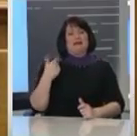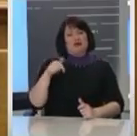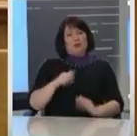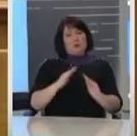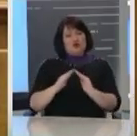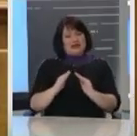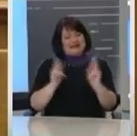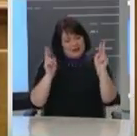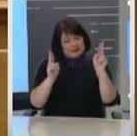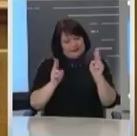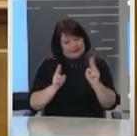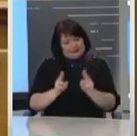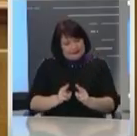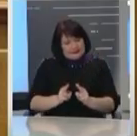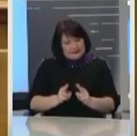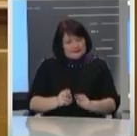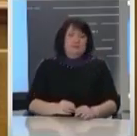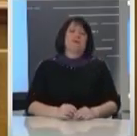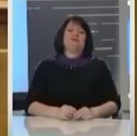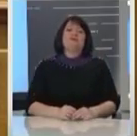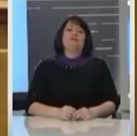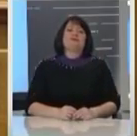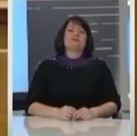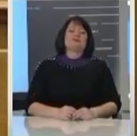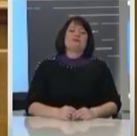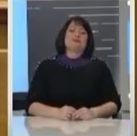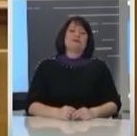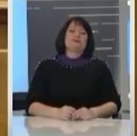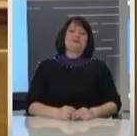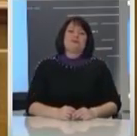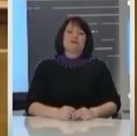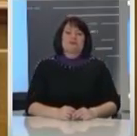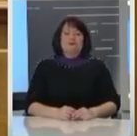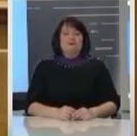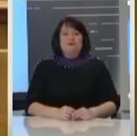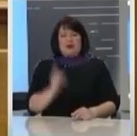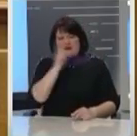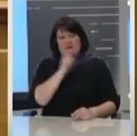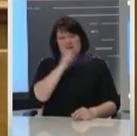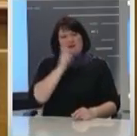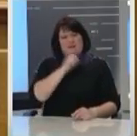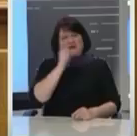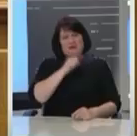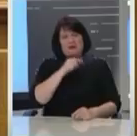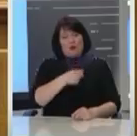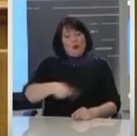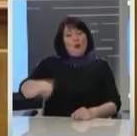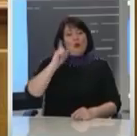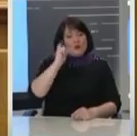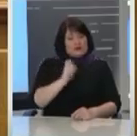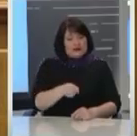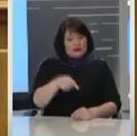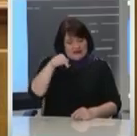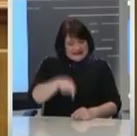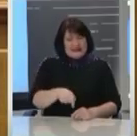είχε νομοθετήσει η προηγούμενη κυβέρνηση της Νέας Δημοκρατίας. Όσα ψέματα και αν λέτε, όλοι γνωρίζουν ότι